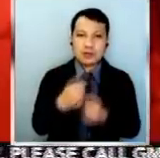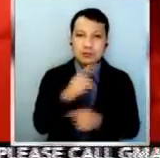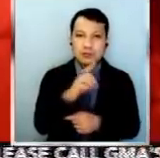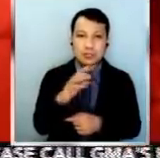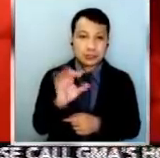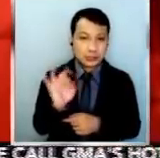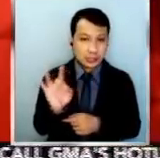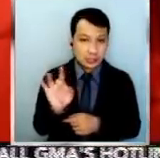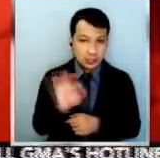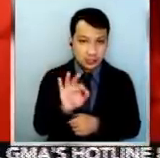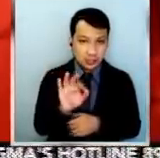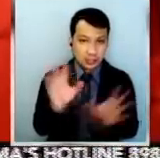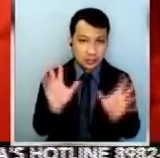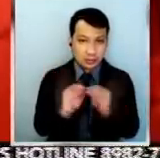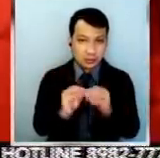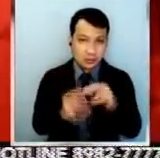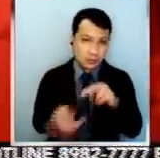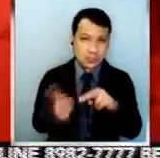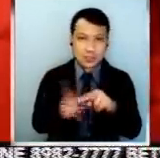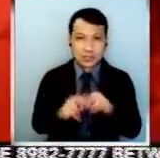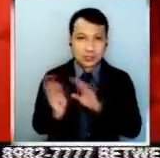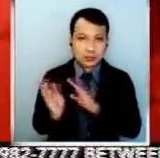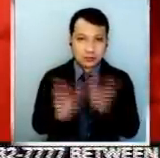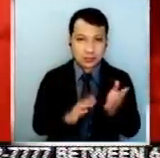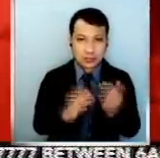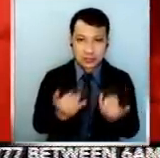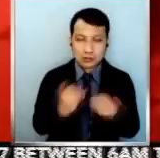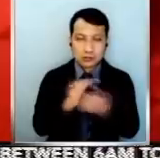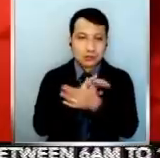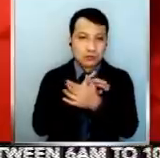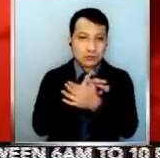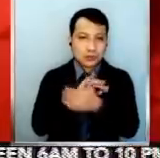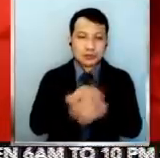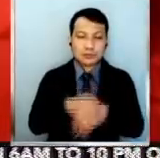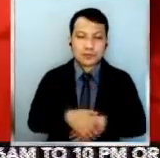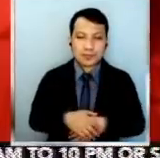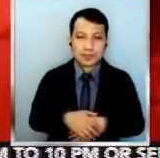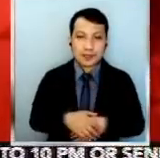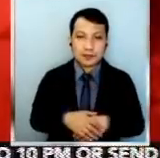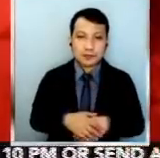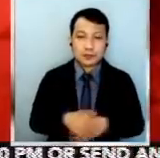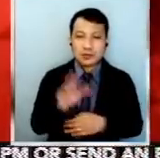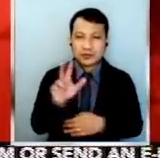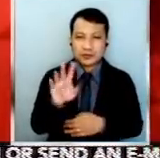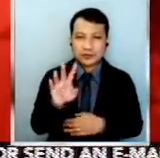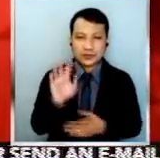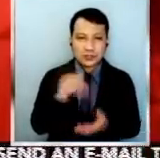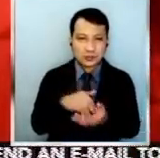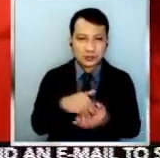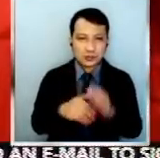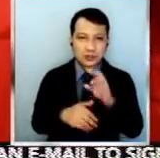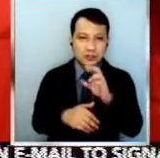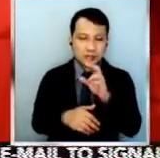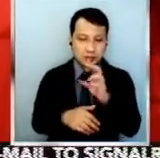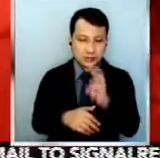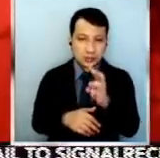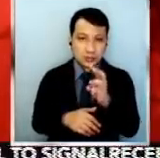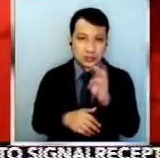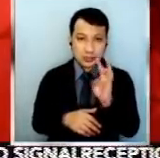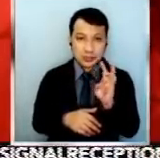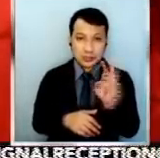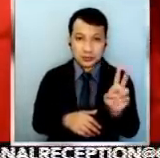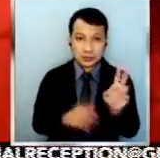189 ang nadagdag sa mga pumanaw sa COVID-19, kaya 34,062 na ang kabuang nasawi